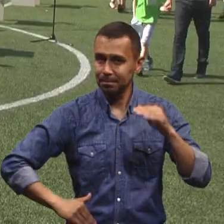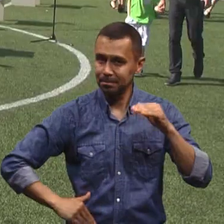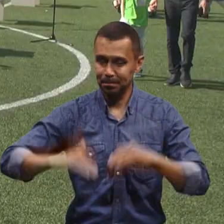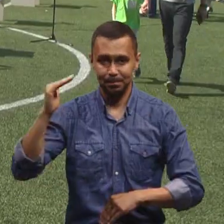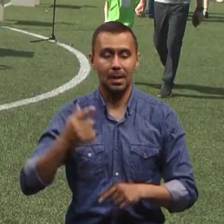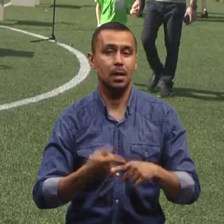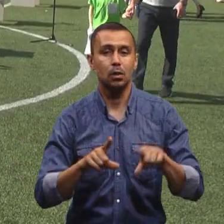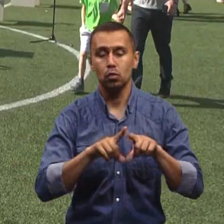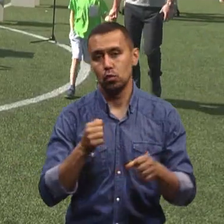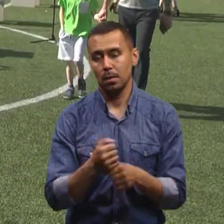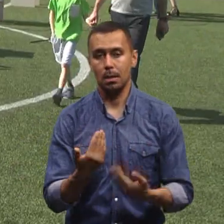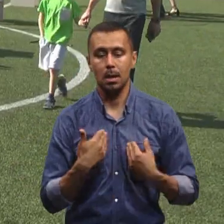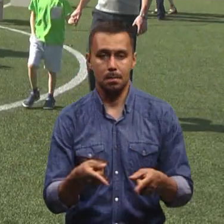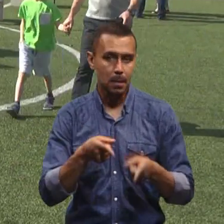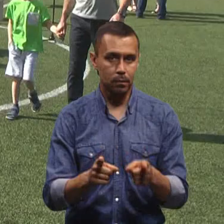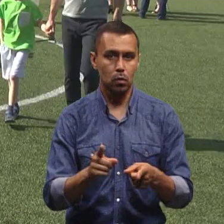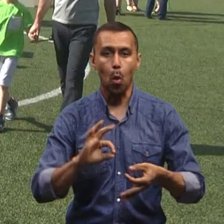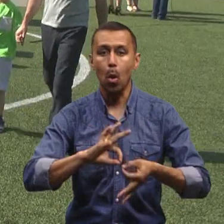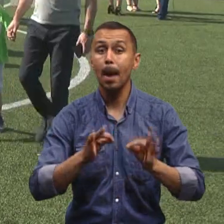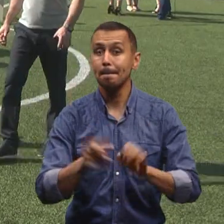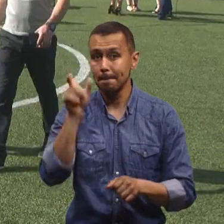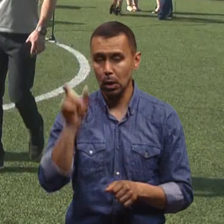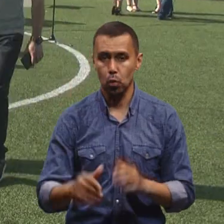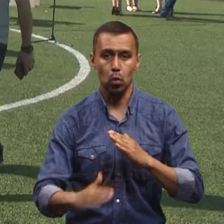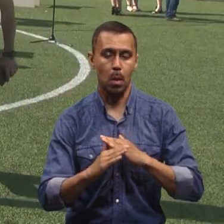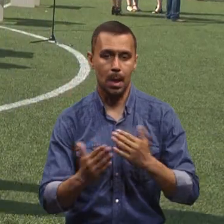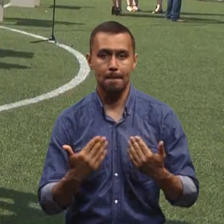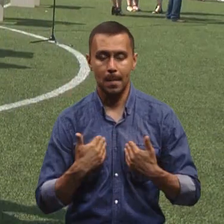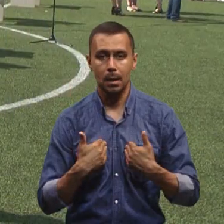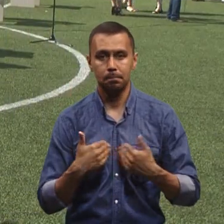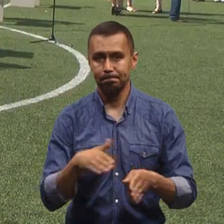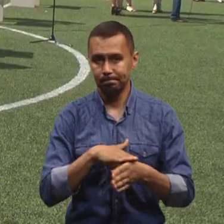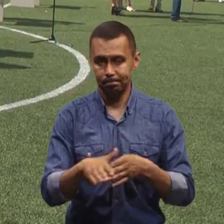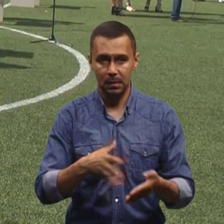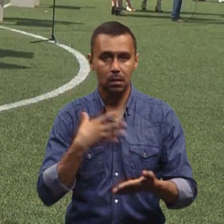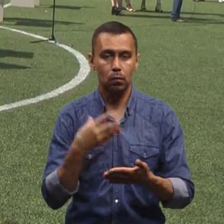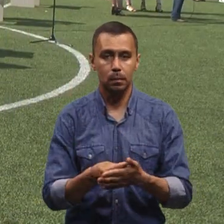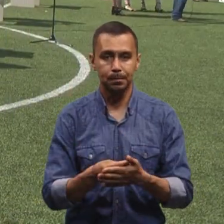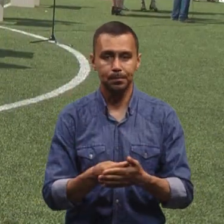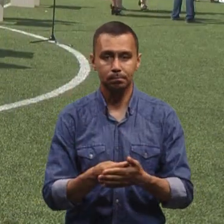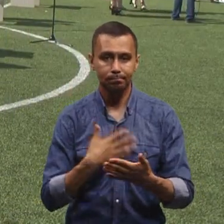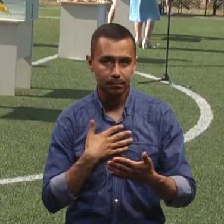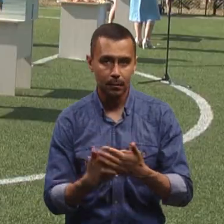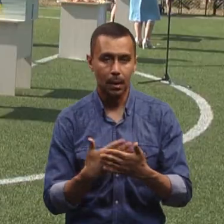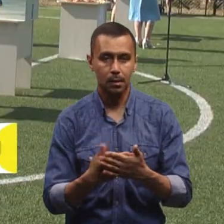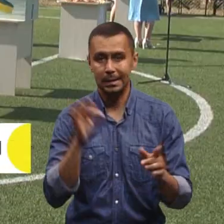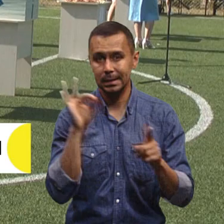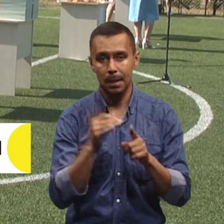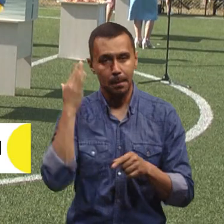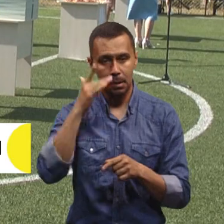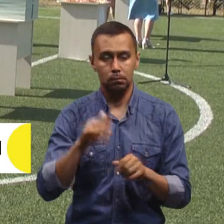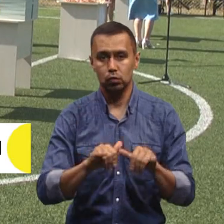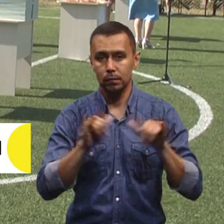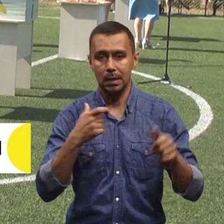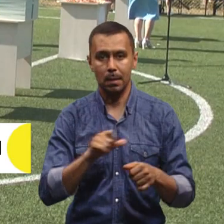дитинства. Ця школа зробила з мене справжню олімпійку, допомогла мені реалізувати свої амбіції, цілі. Мрію розвивати